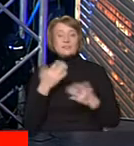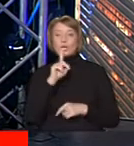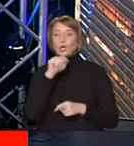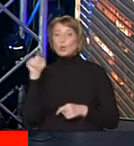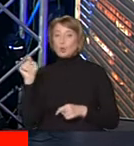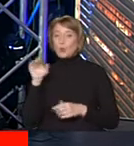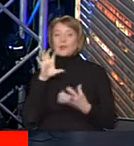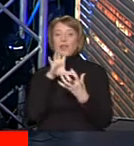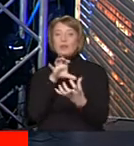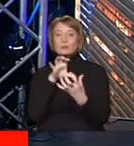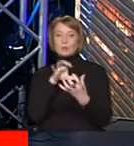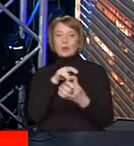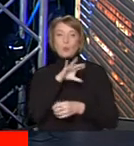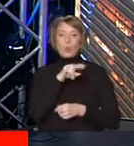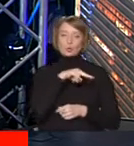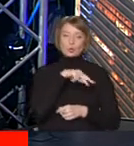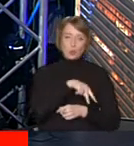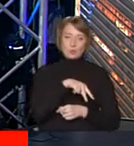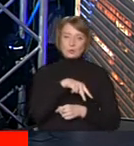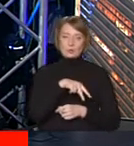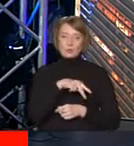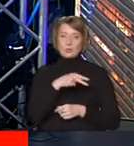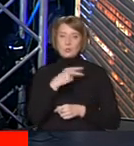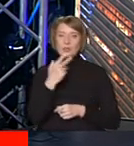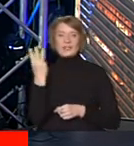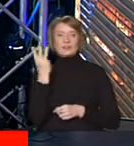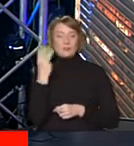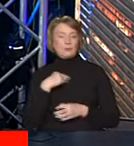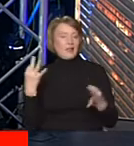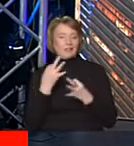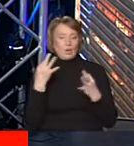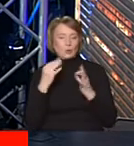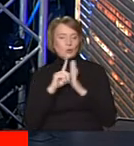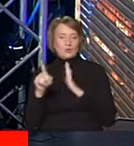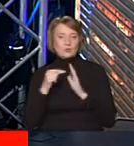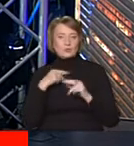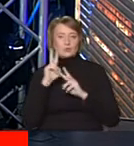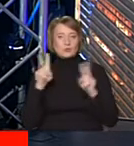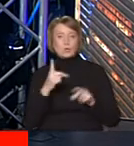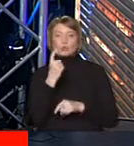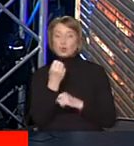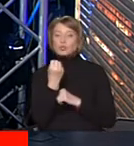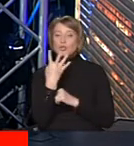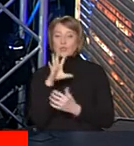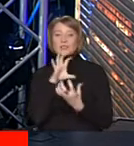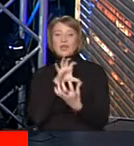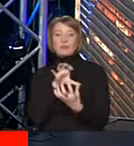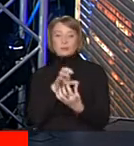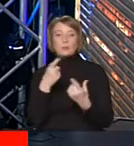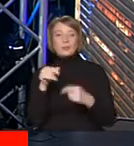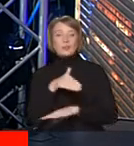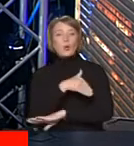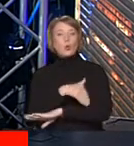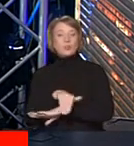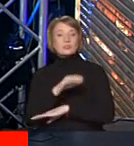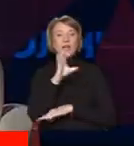якому можна приїхати з Подолу на Троєщину? Ніколи не їздив з Подолу на Троєщину на автобусі, тому не знаю. 114 автобус. І де знаходиться вулиця